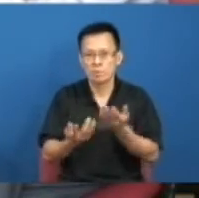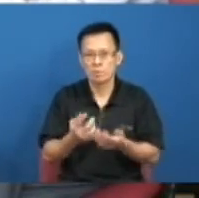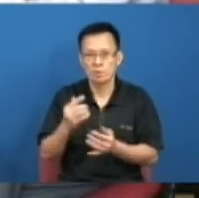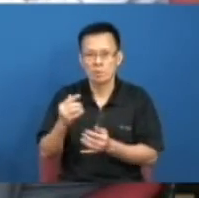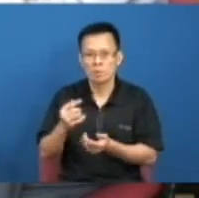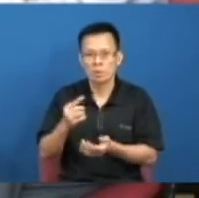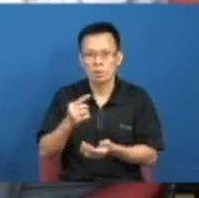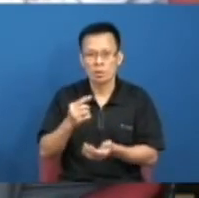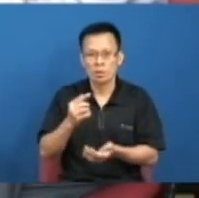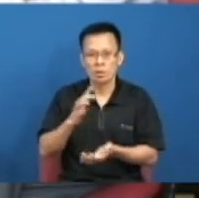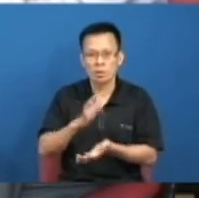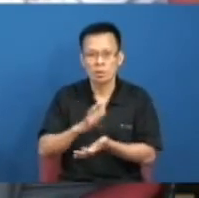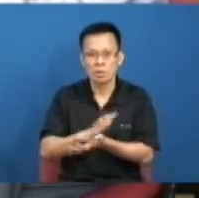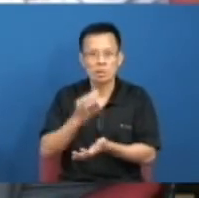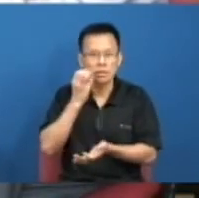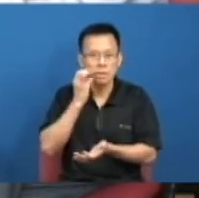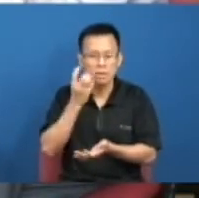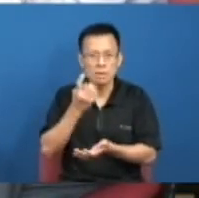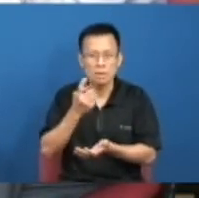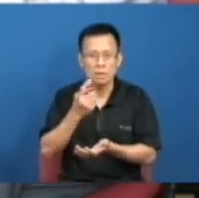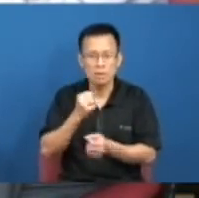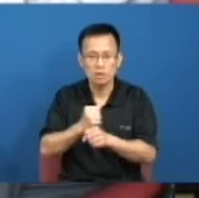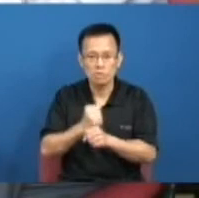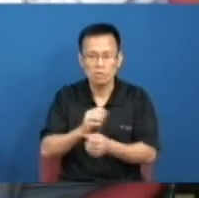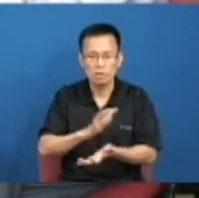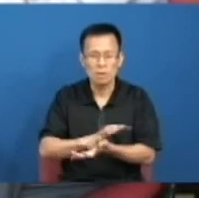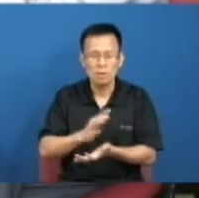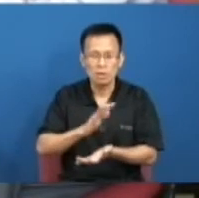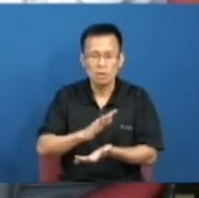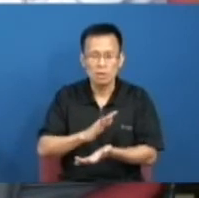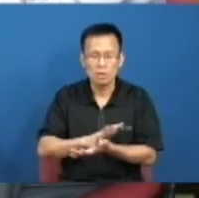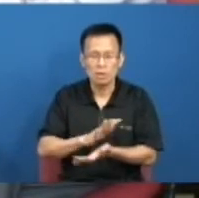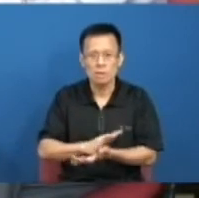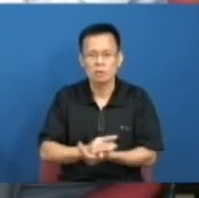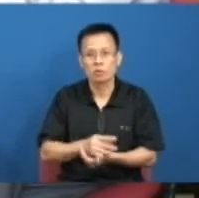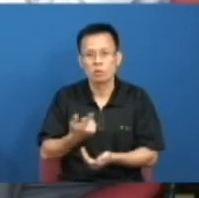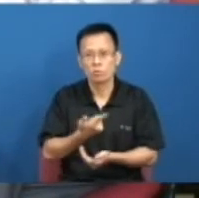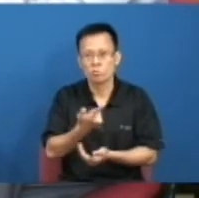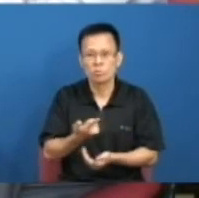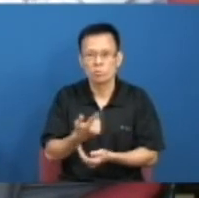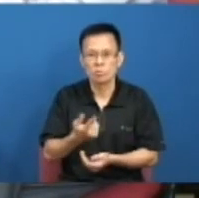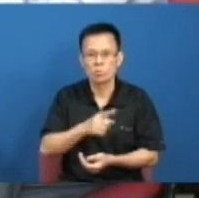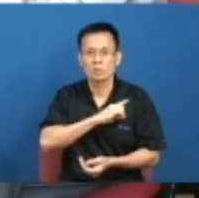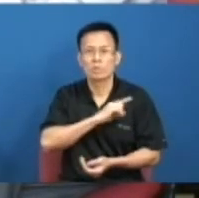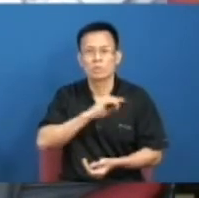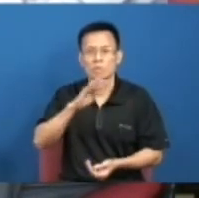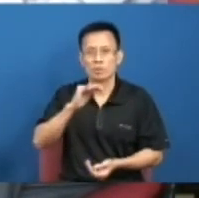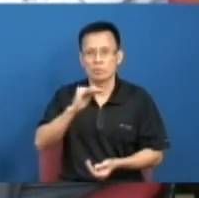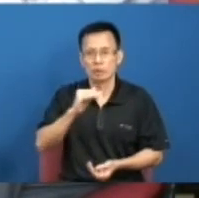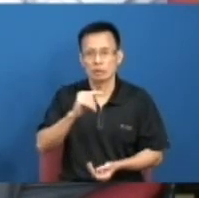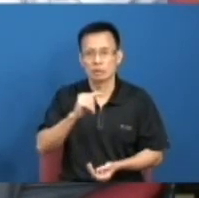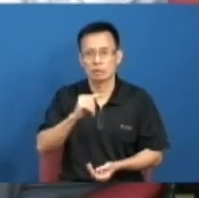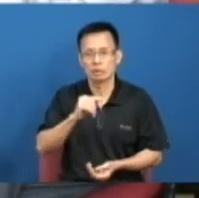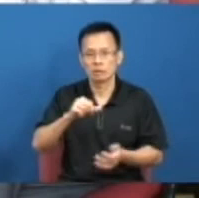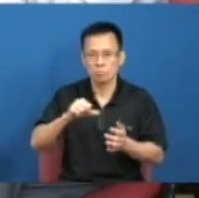資佢 真 係 十幾年先有得 prove 到佢得㗎嘛， 係啦，好多嘅好多可以自己可以